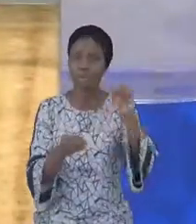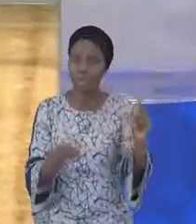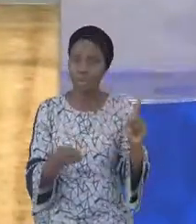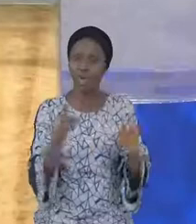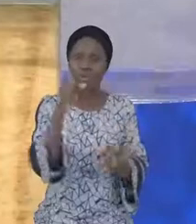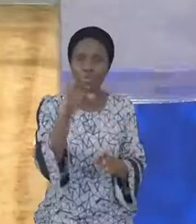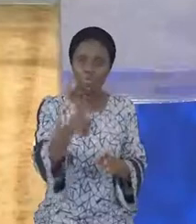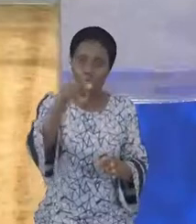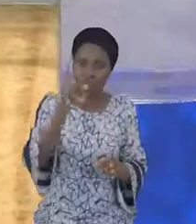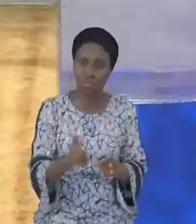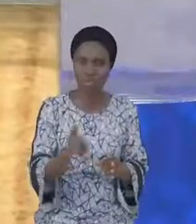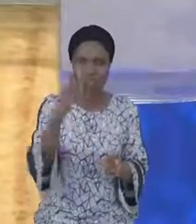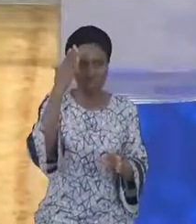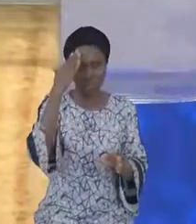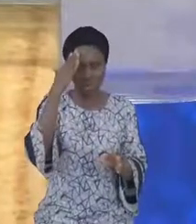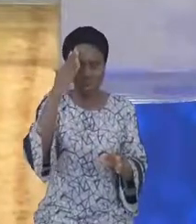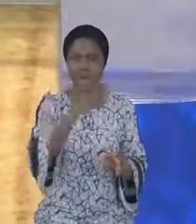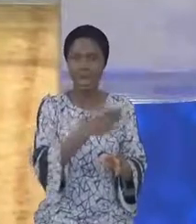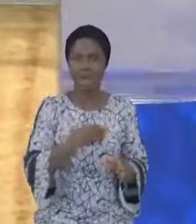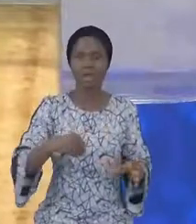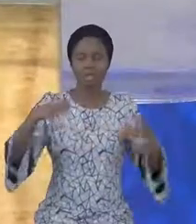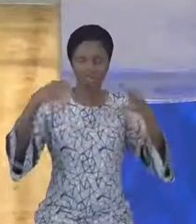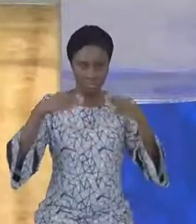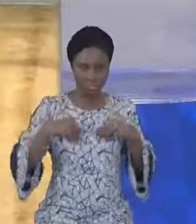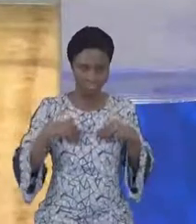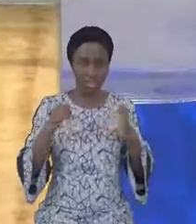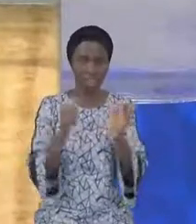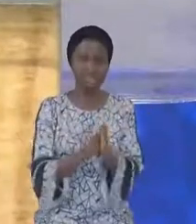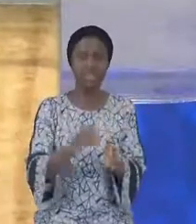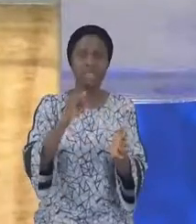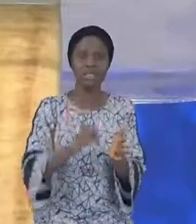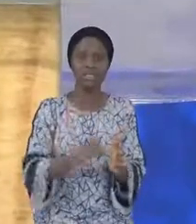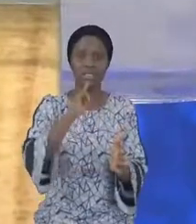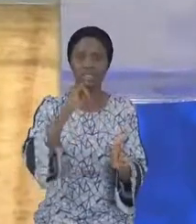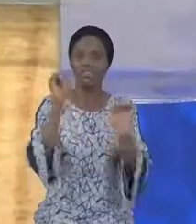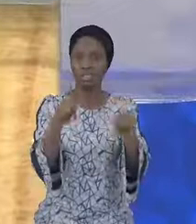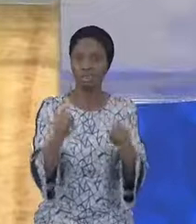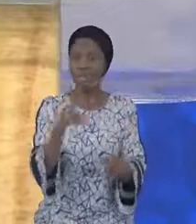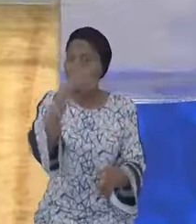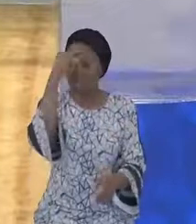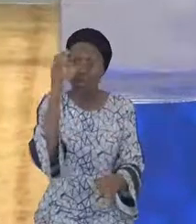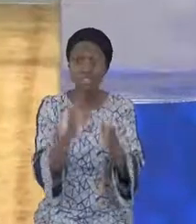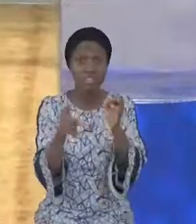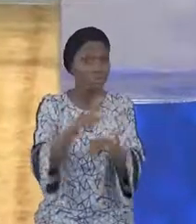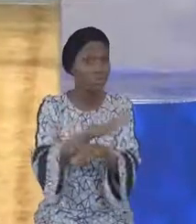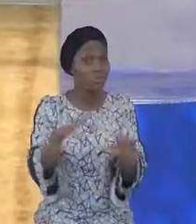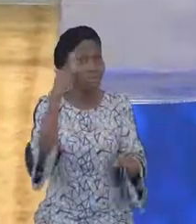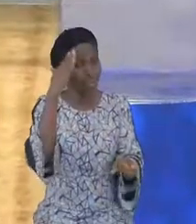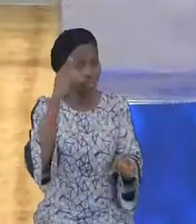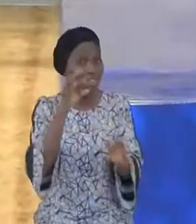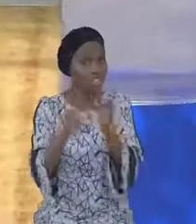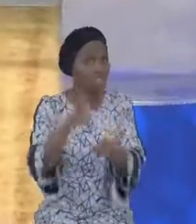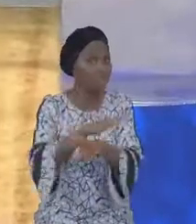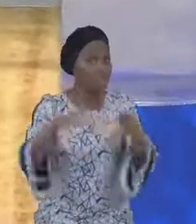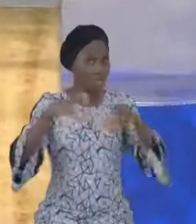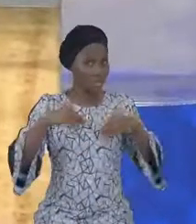tu dois reconnaître que c'est possible. Parce que si tu n'y penses pas, si tu ne reconnais pas